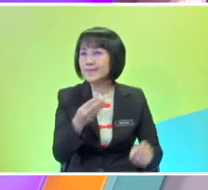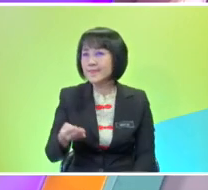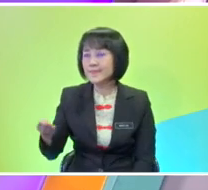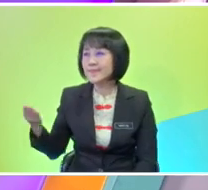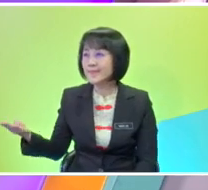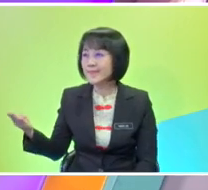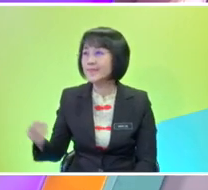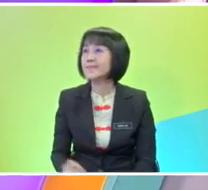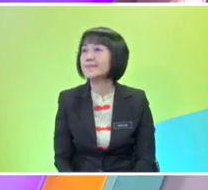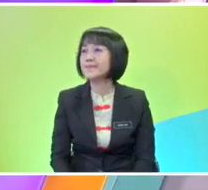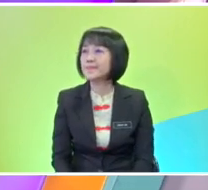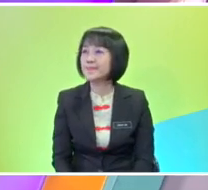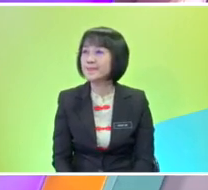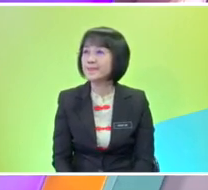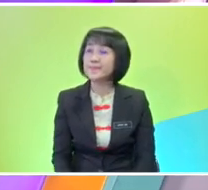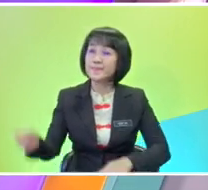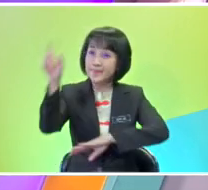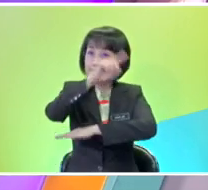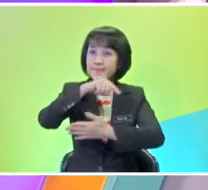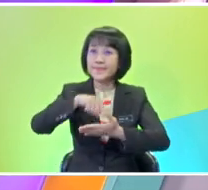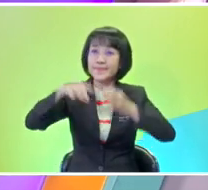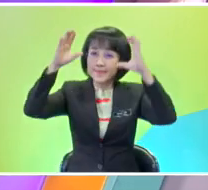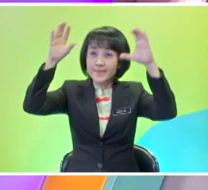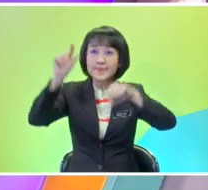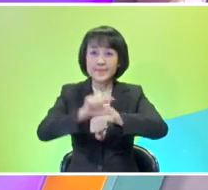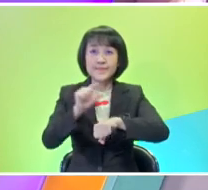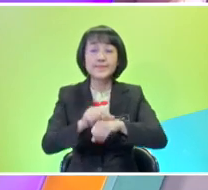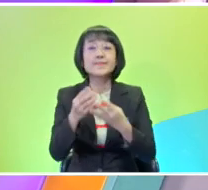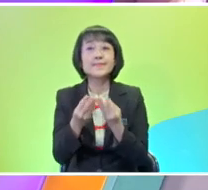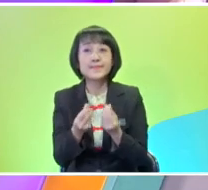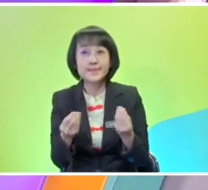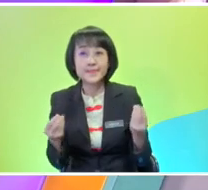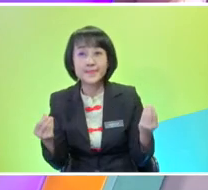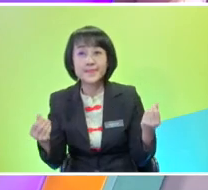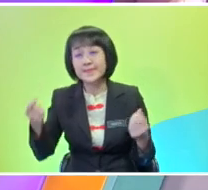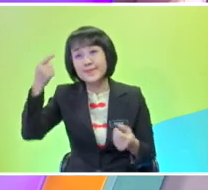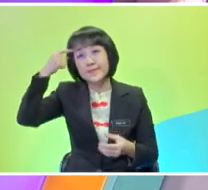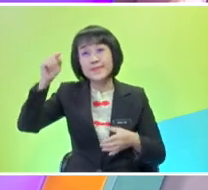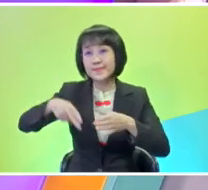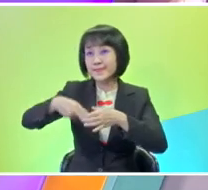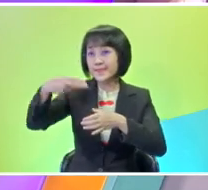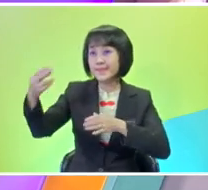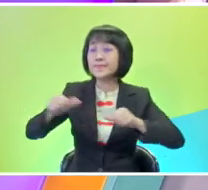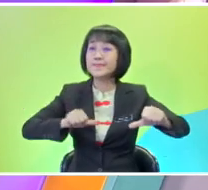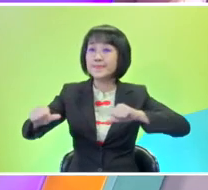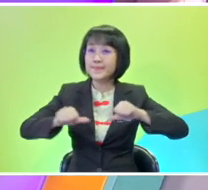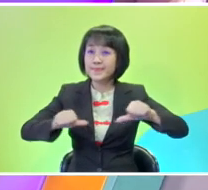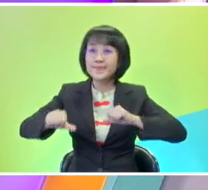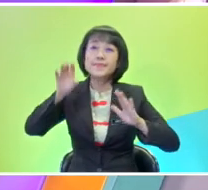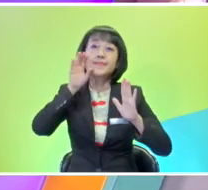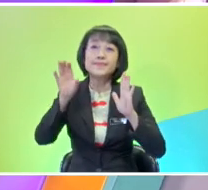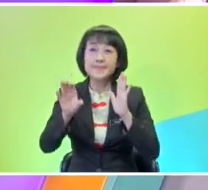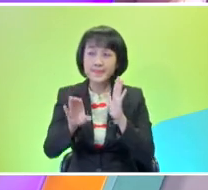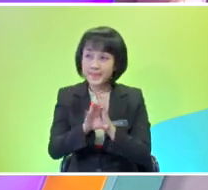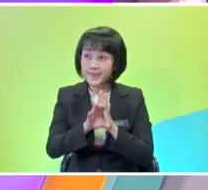dengan berbagai macam hari ini Cikgu gunakan medianya pase pakai untuk menghasilkan menggambar oke